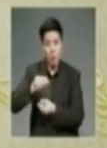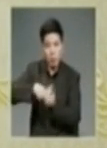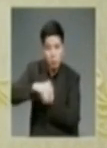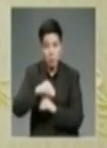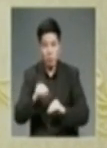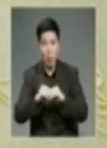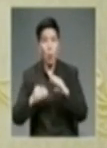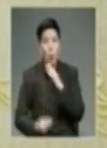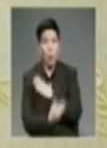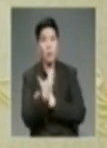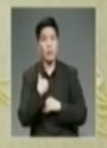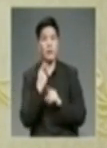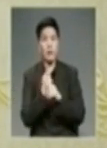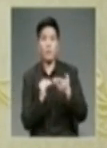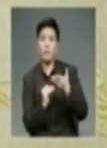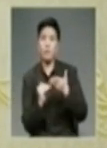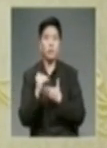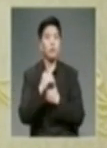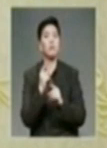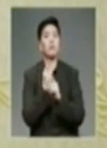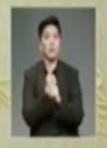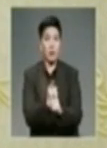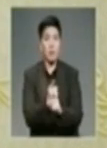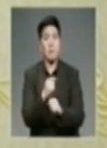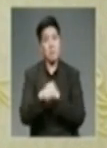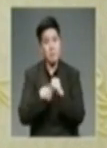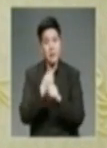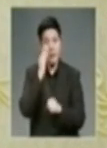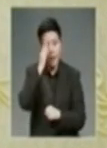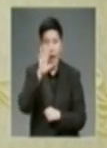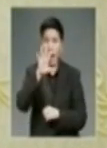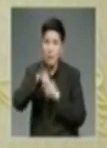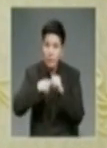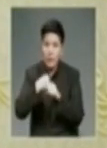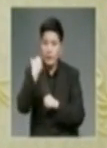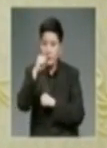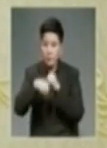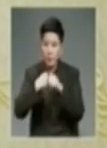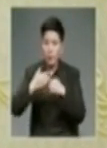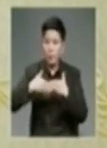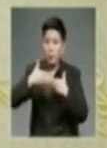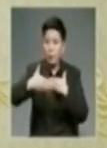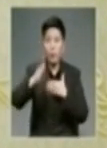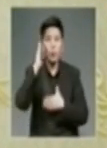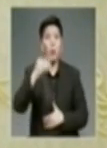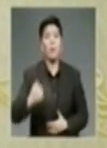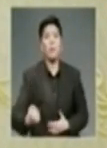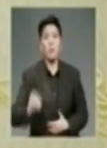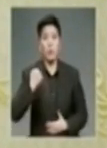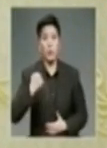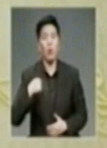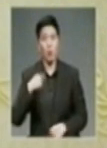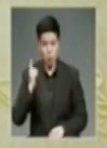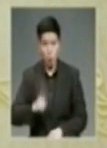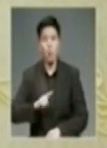ที่มีผลสำเร็จไปตามลำดับนะครับในปีหน้าปีโน้น5ปี10ปี20ปีมันก็มั่นคงขึ้นไปเรื่อยๆมันลงใช้